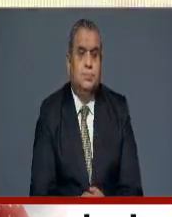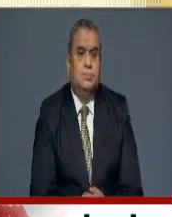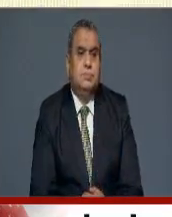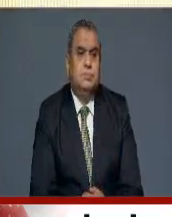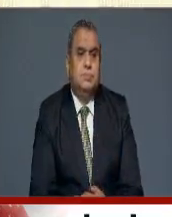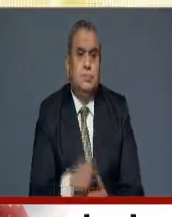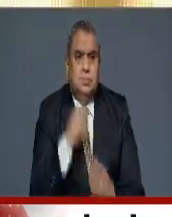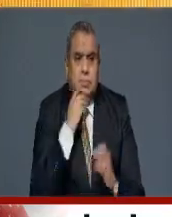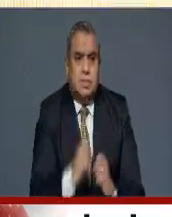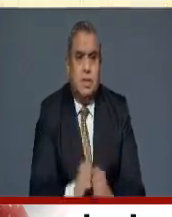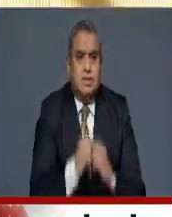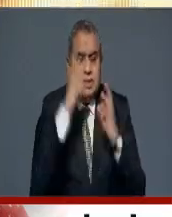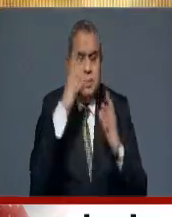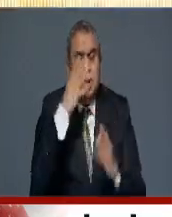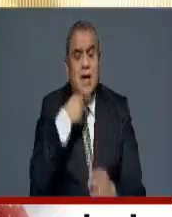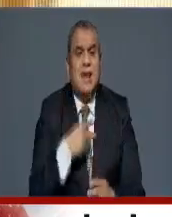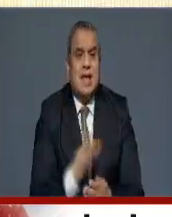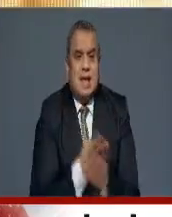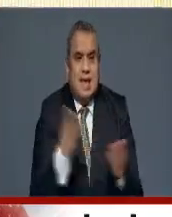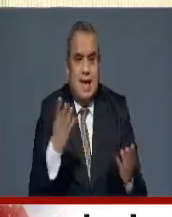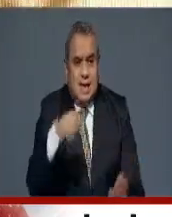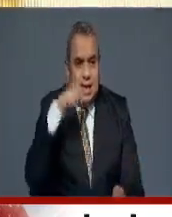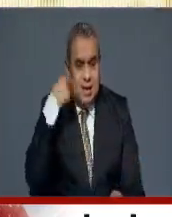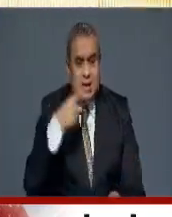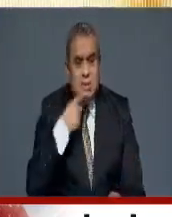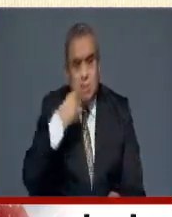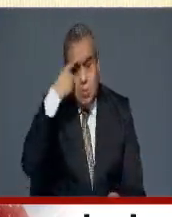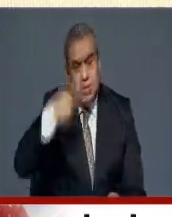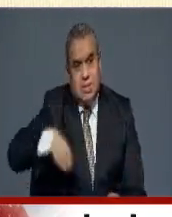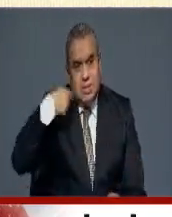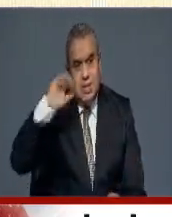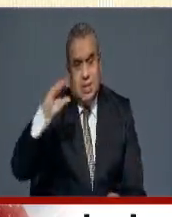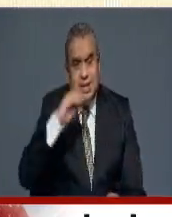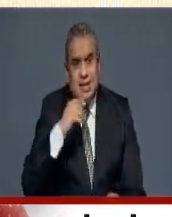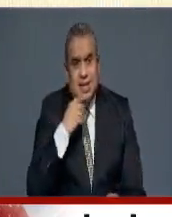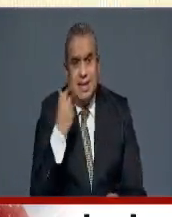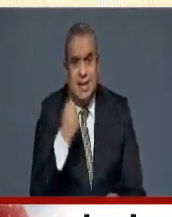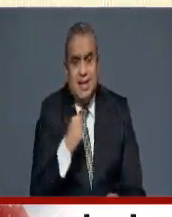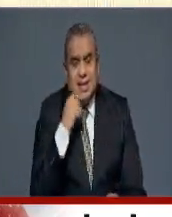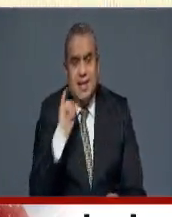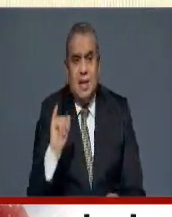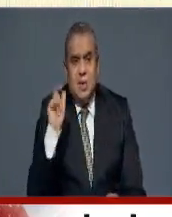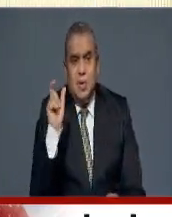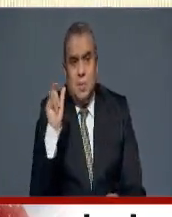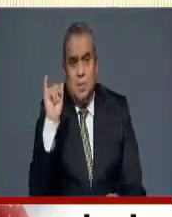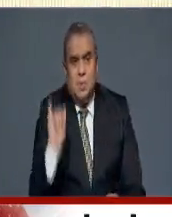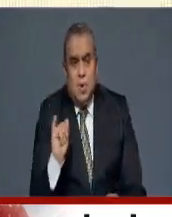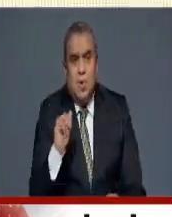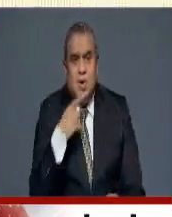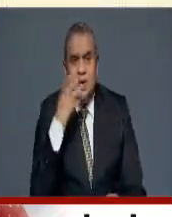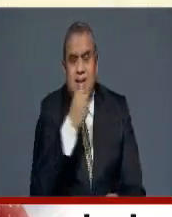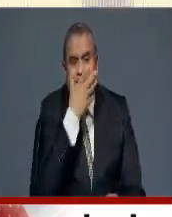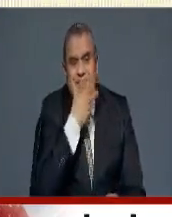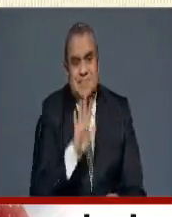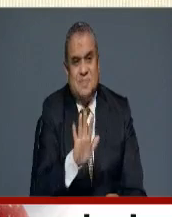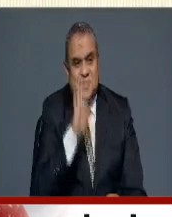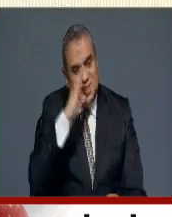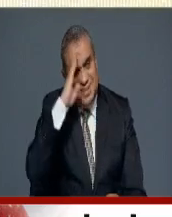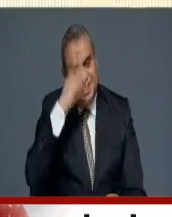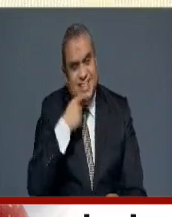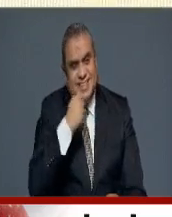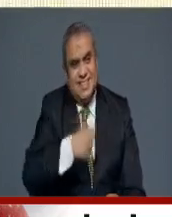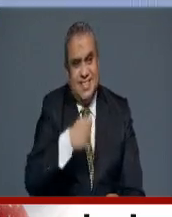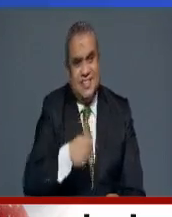صباح الخير يا ريس، كل سنة وحضرتك طيب وعيد سعيد. صباح الخير يا منى، كل سنة وانت طيبة يا جميلة،